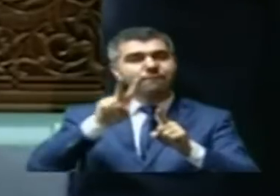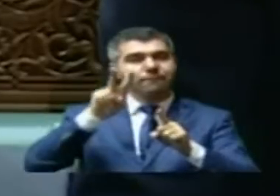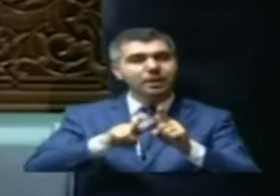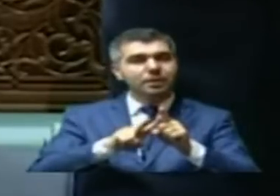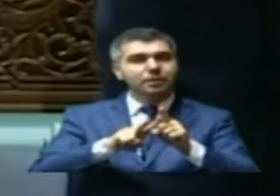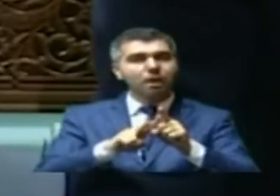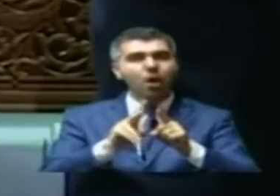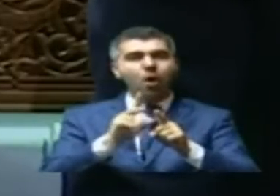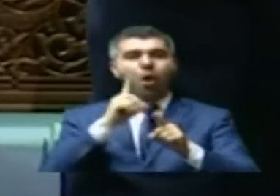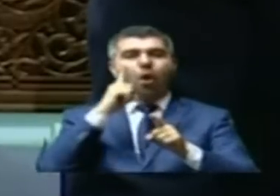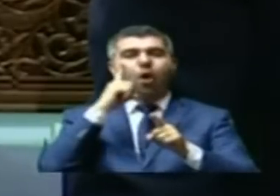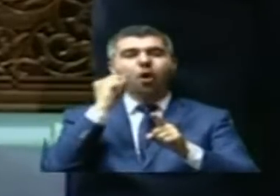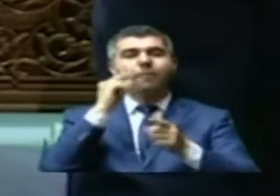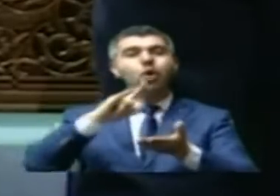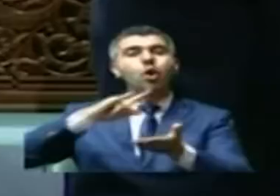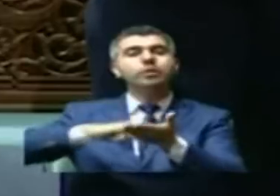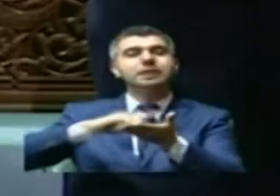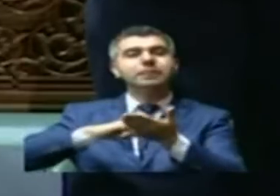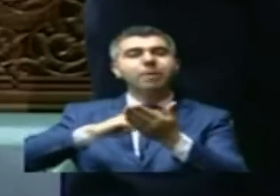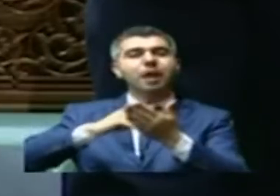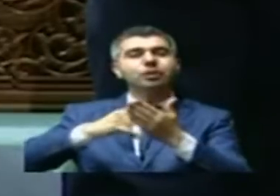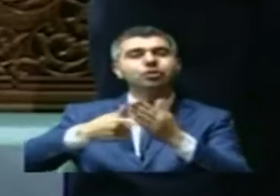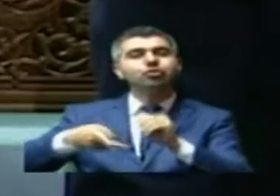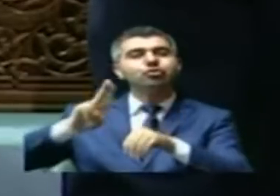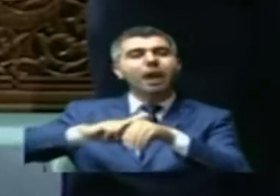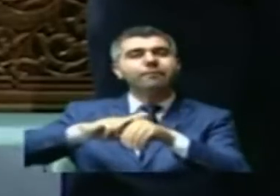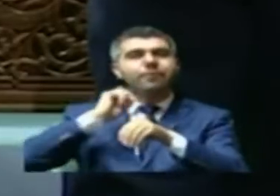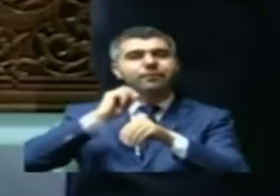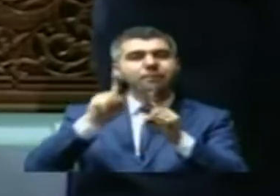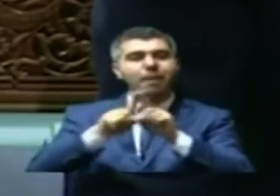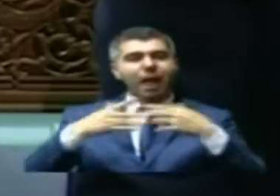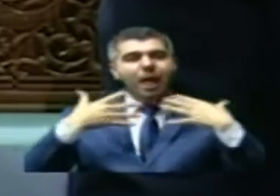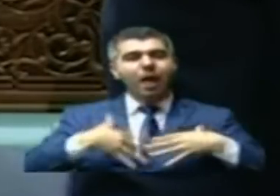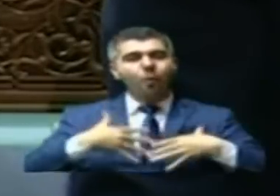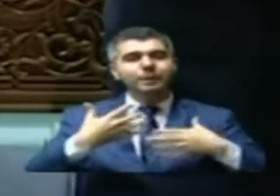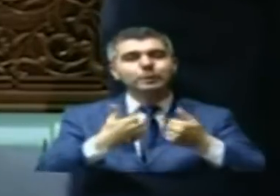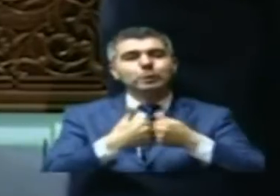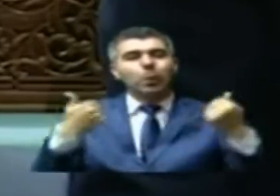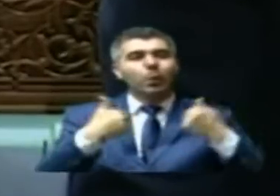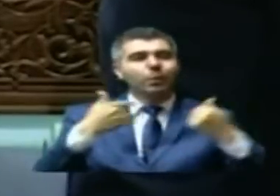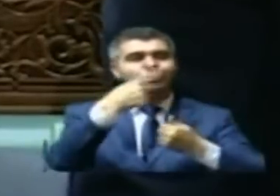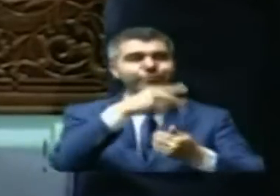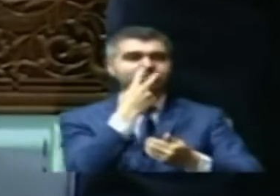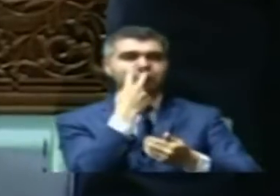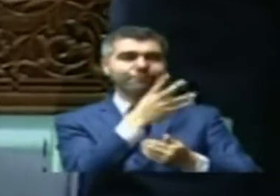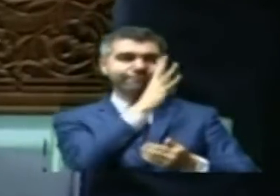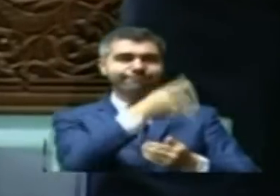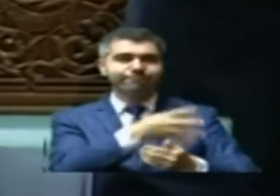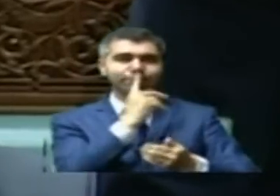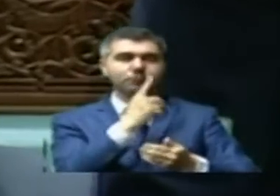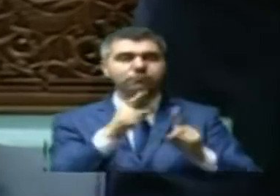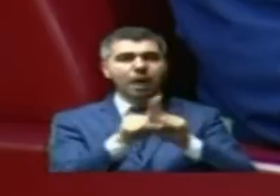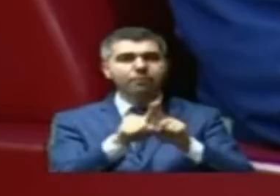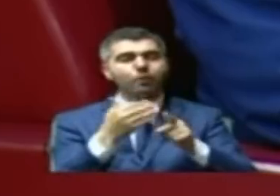زفزافي. نحن السيد الوزير نريد أن نعبر لكم عن قلقنا الشديد من جراء ما تتعرض له الوقفات الاحتجاجية